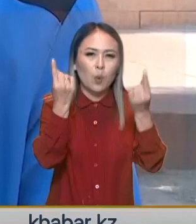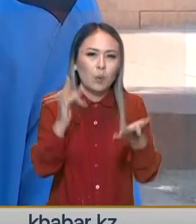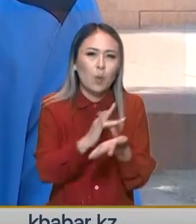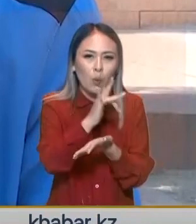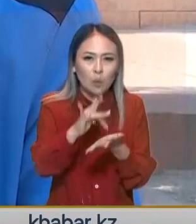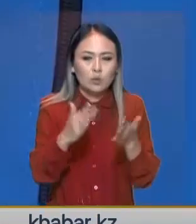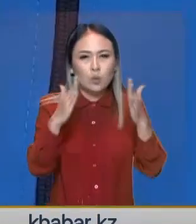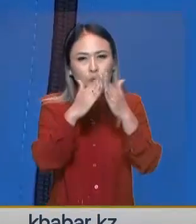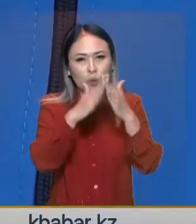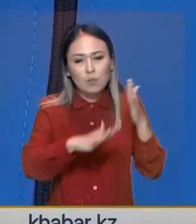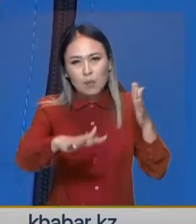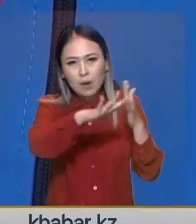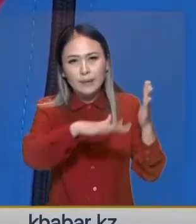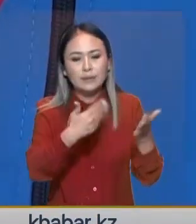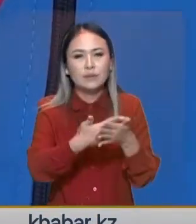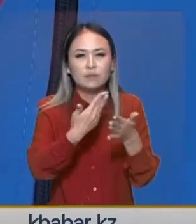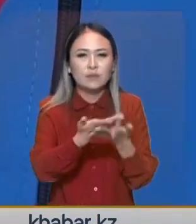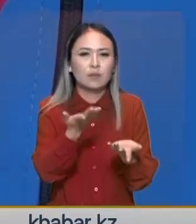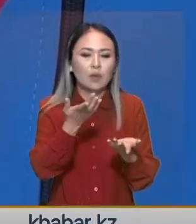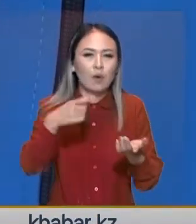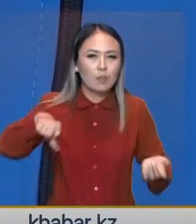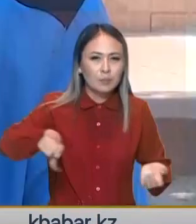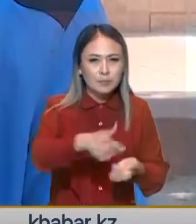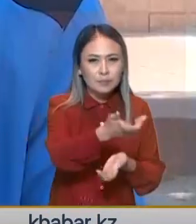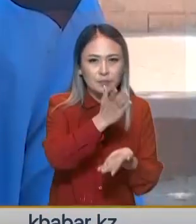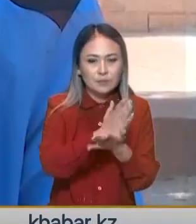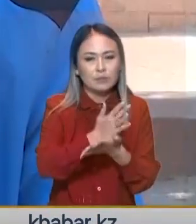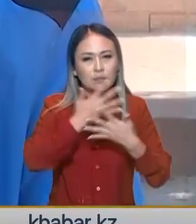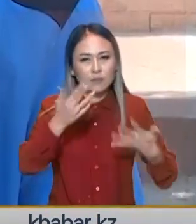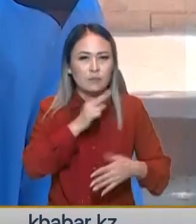үйлердің маңайында және де көліміз бар, көл маңайында үлкен жұмыстар жүргізіліп жатады.